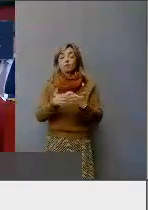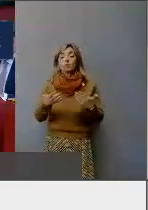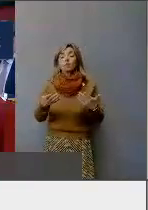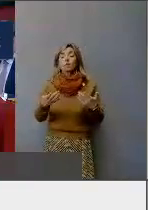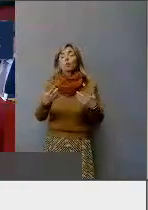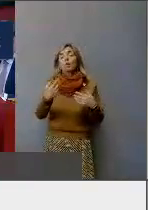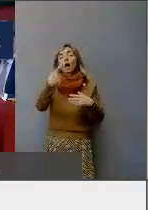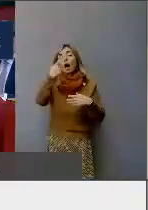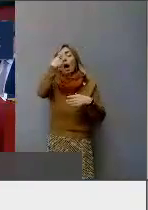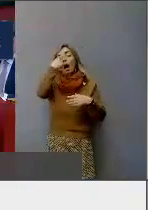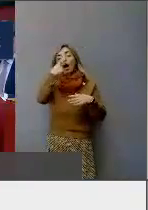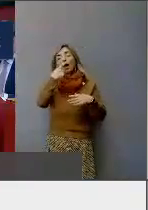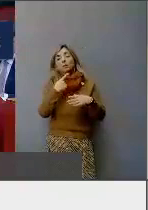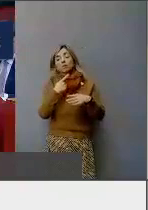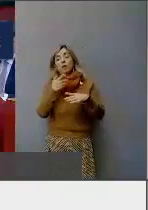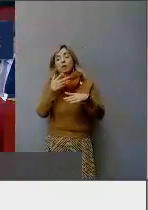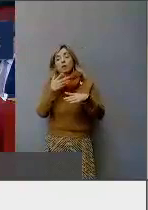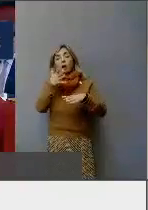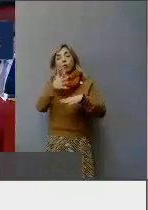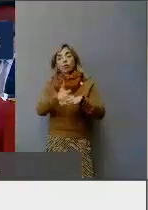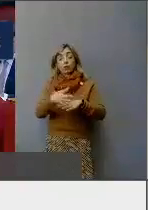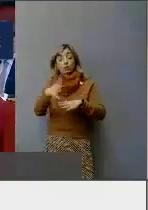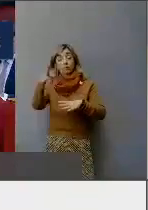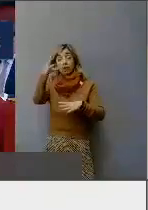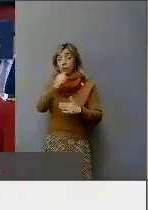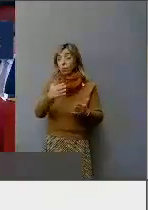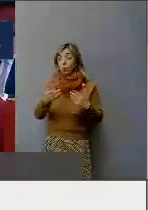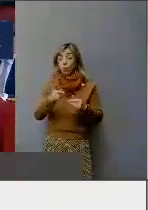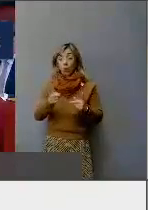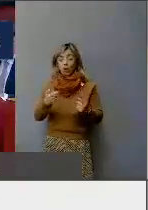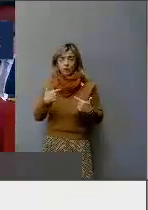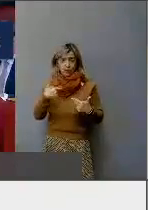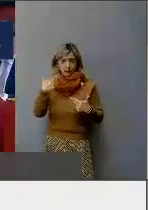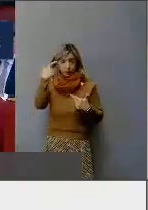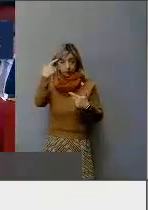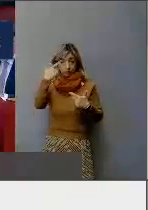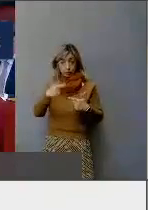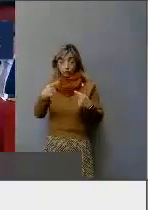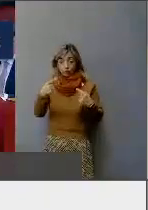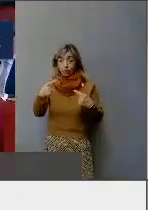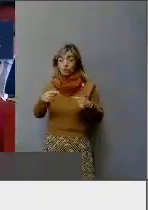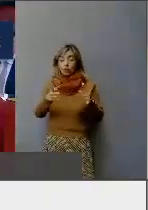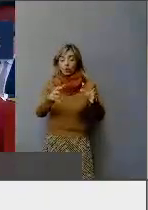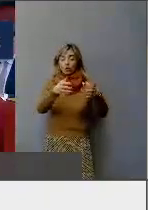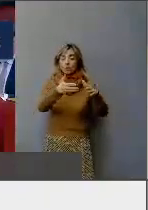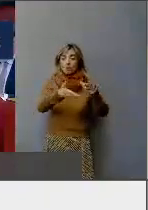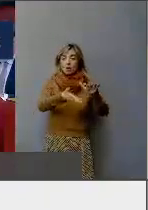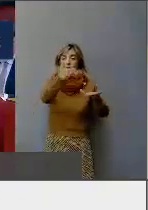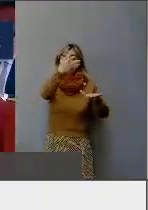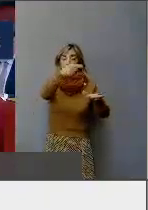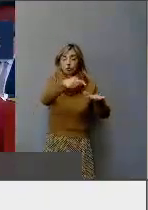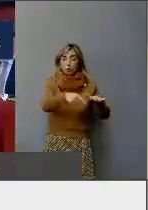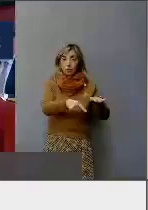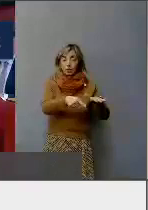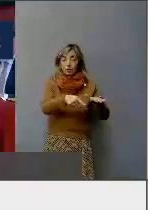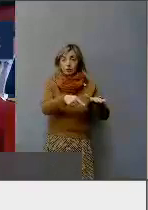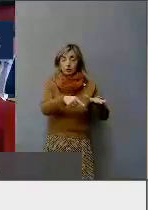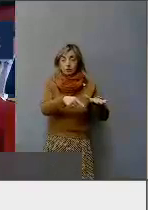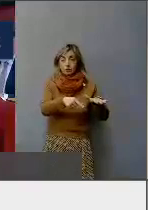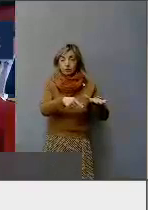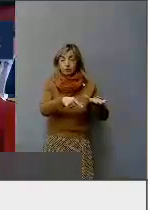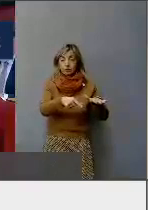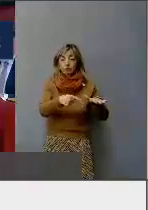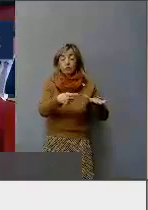approfondire è il fatto che la maggioranza comunque nel momento in cui si è stata convocata la